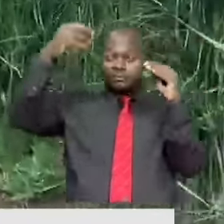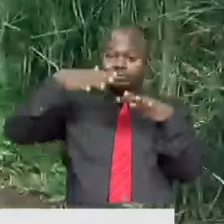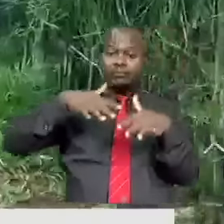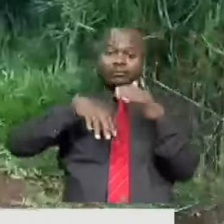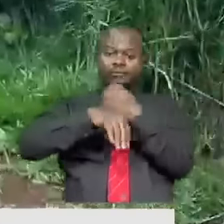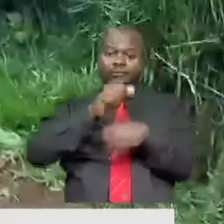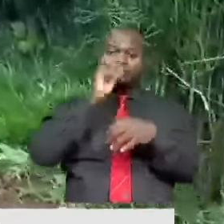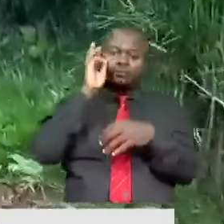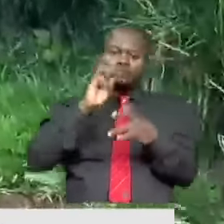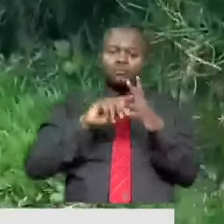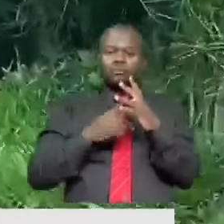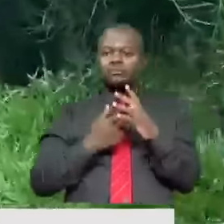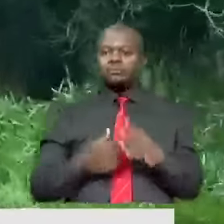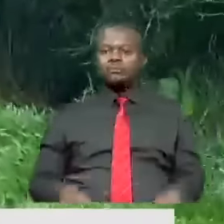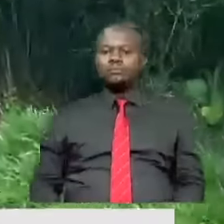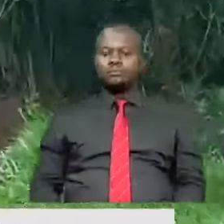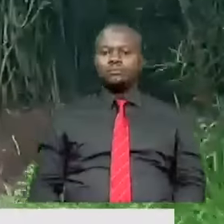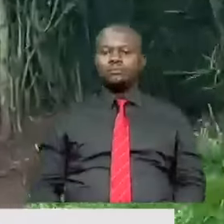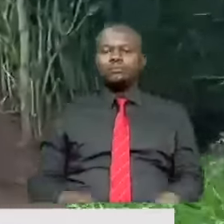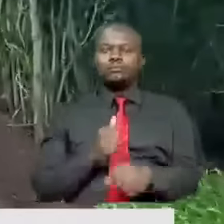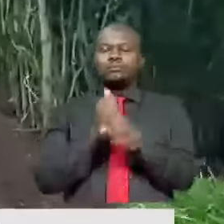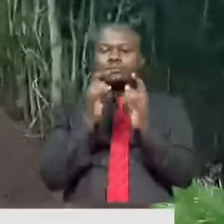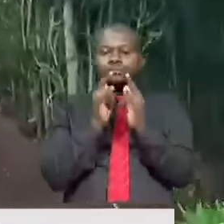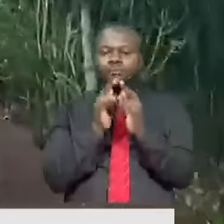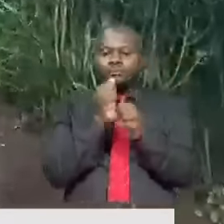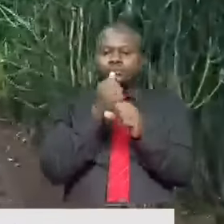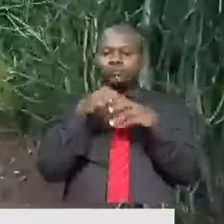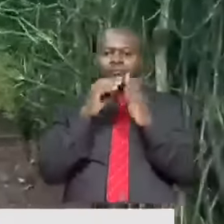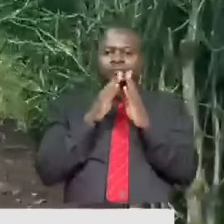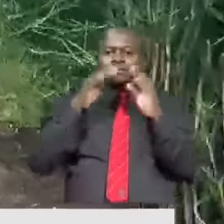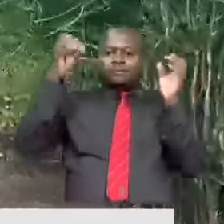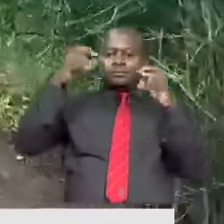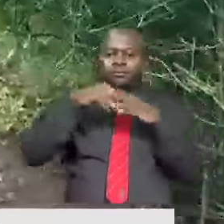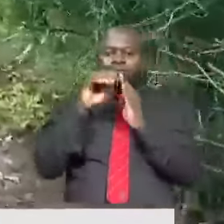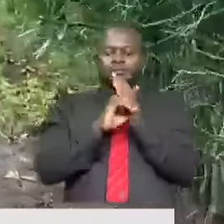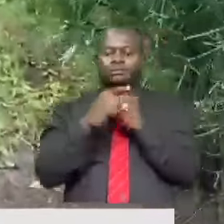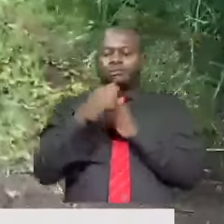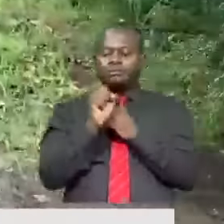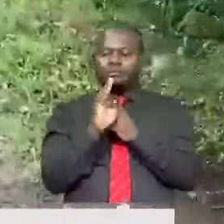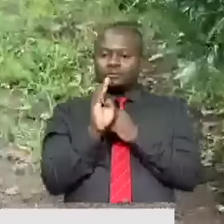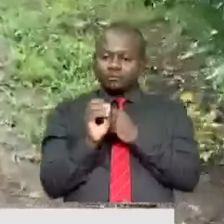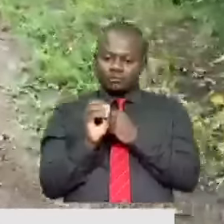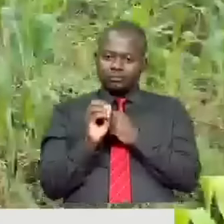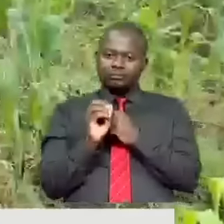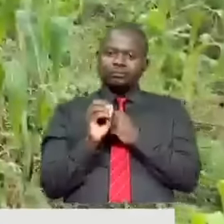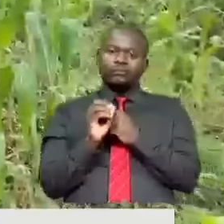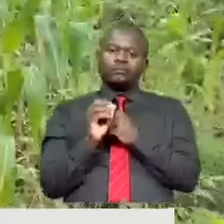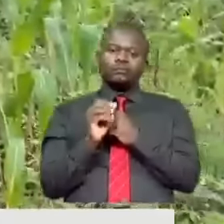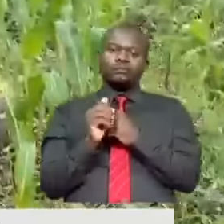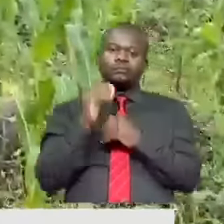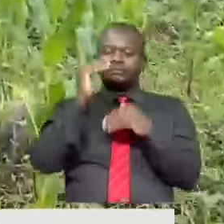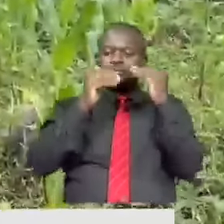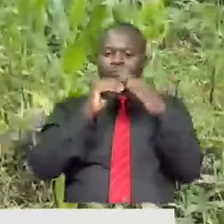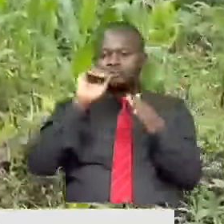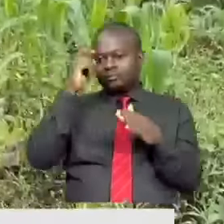imirimo izatangira twakoze inama tuyikorana n'umujyi wa Kigali n'akarere ka Gasabo urwego bwite rwa